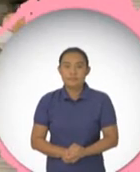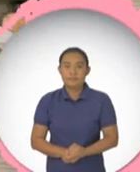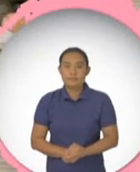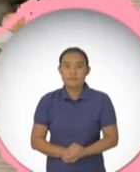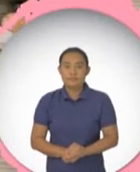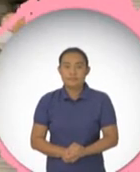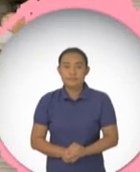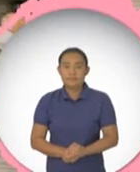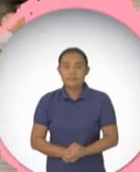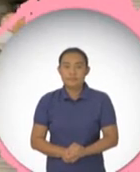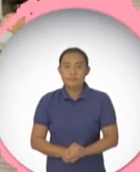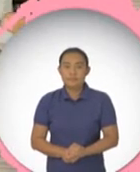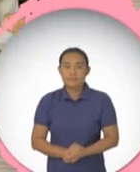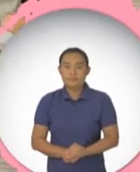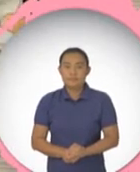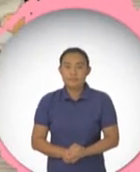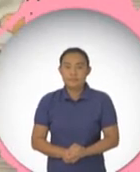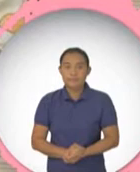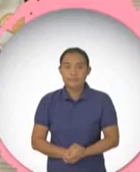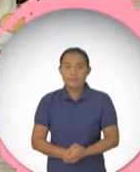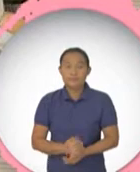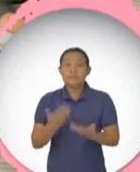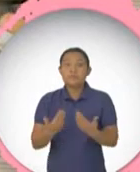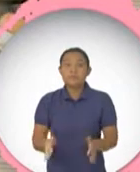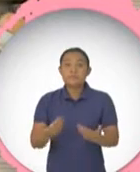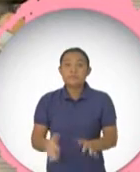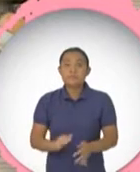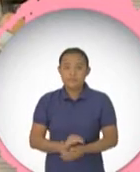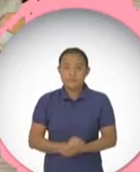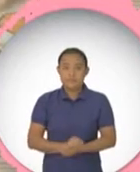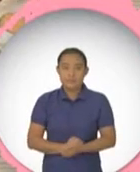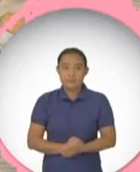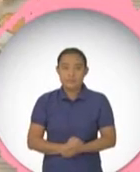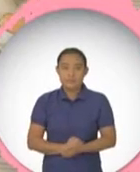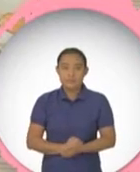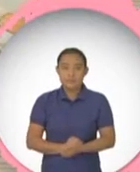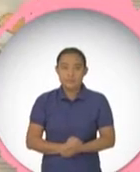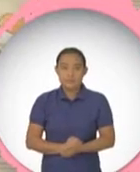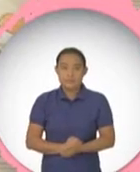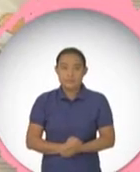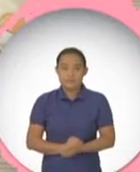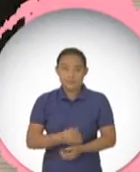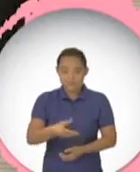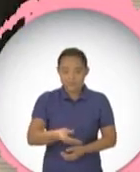ทีนี้เดี๋ยวเราก็จะใส่ลงไปในถาดนะคะ นี่ป่ะ